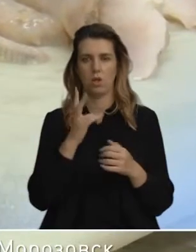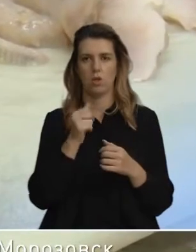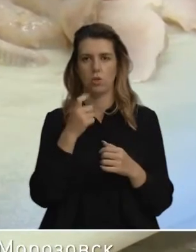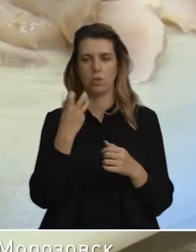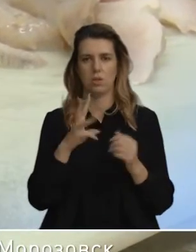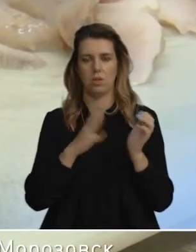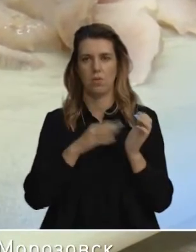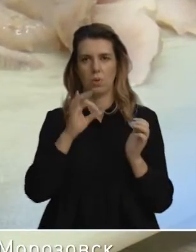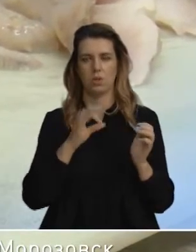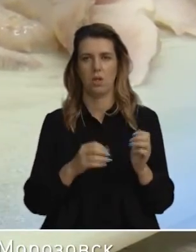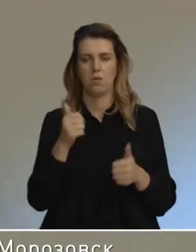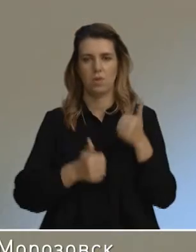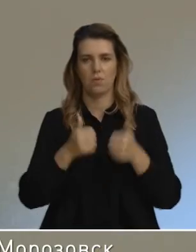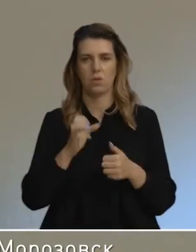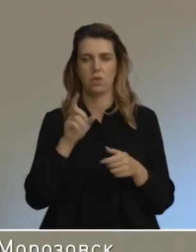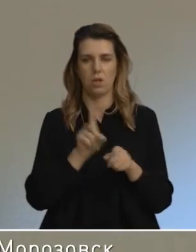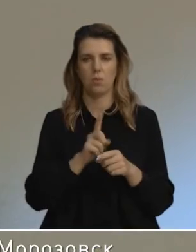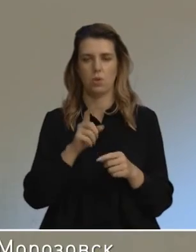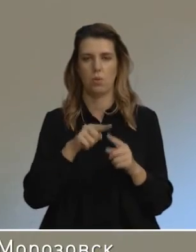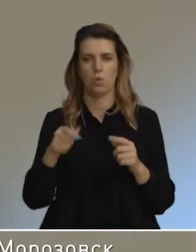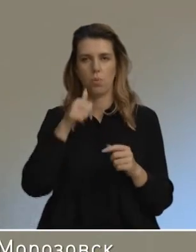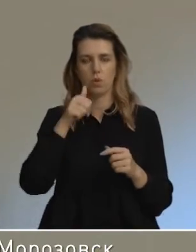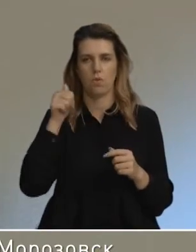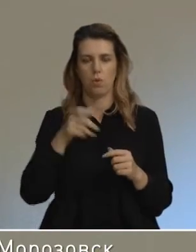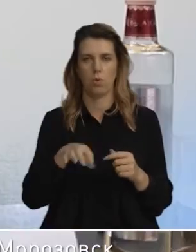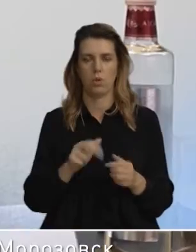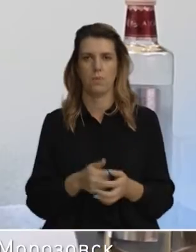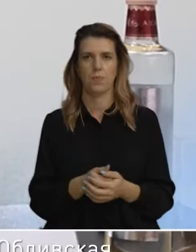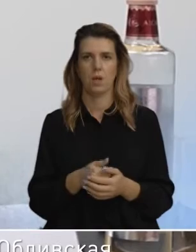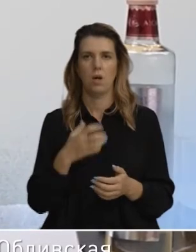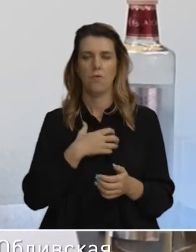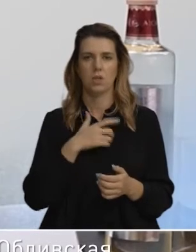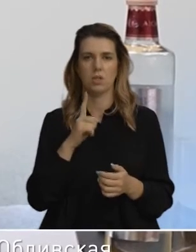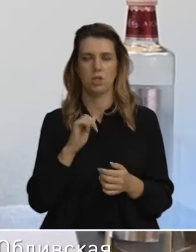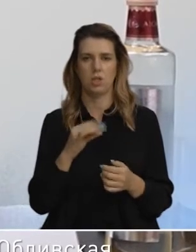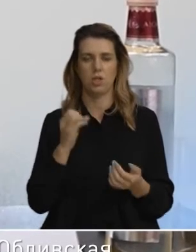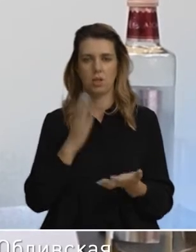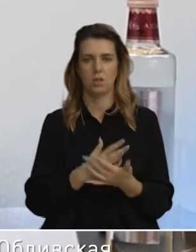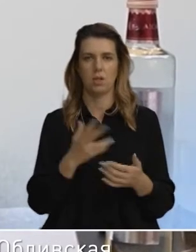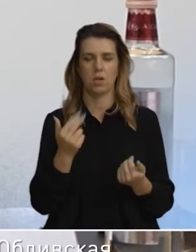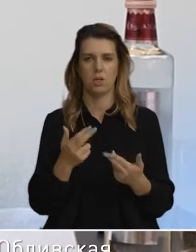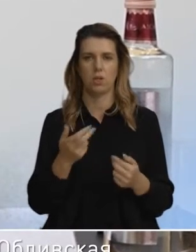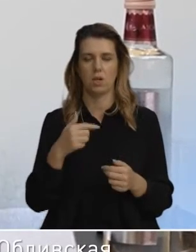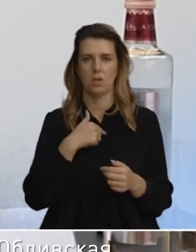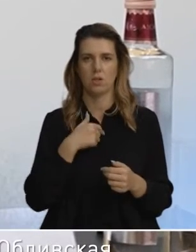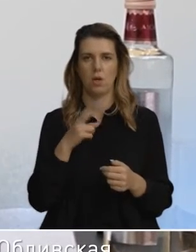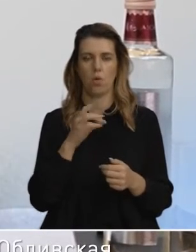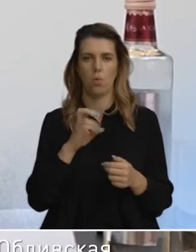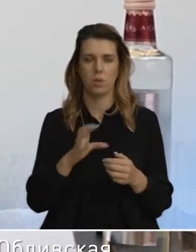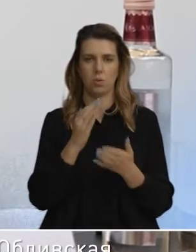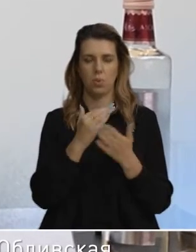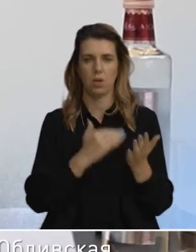на 139% в сравнении с таким же периодом прошлого года. Важное значение имеет, конечно, для нас и